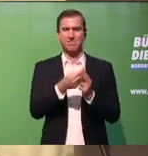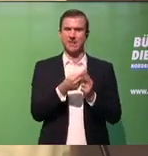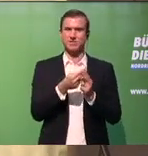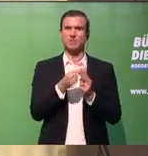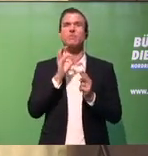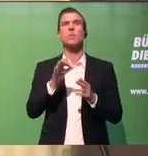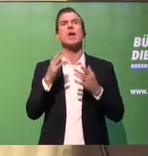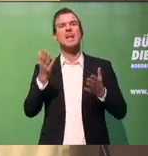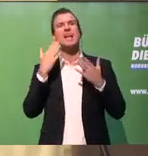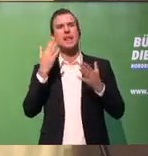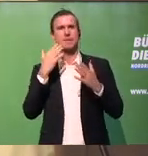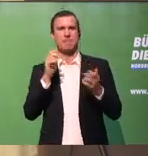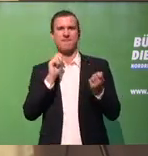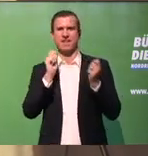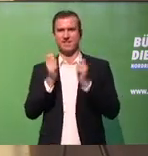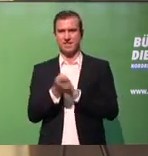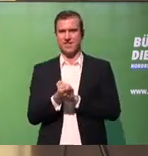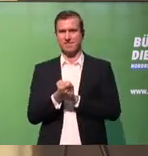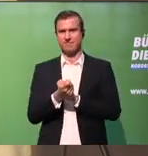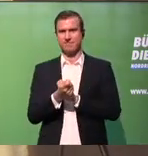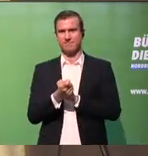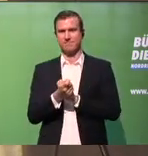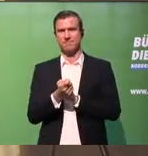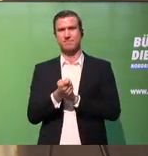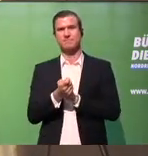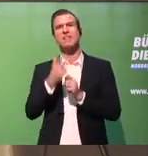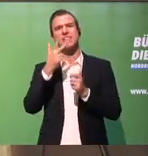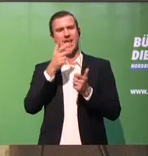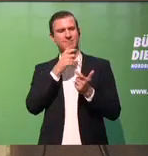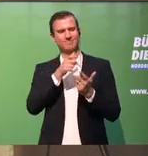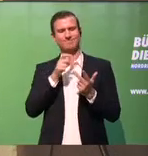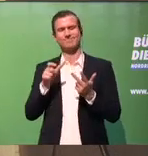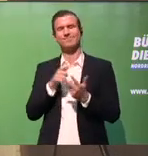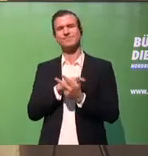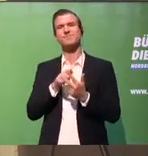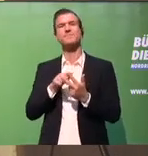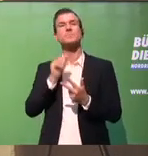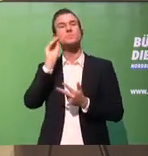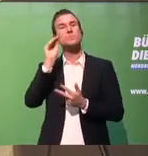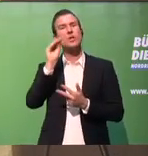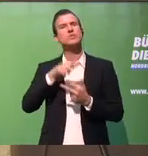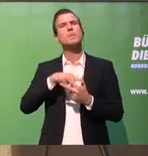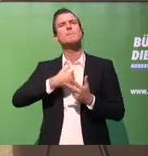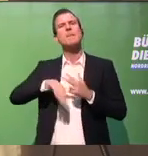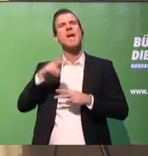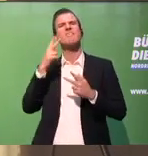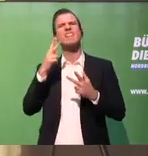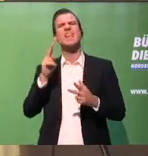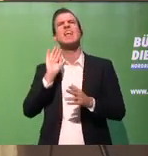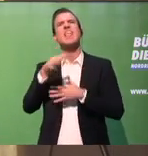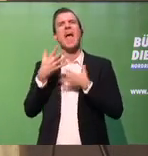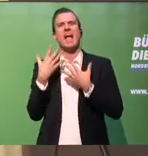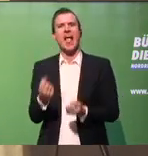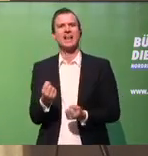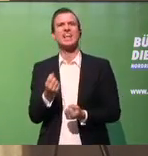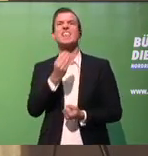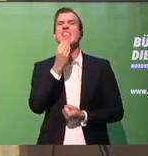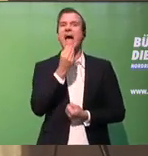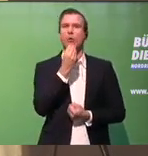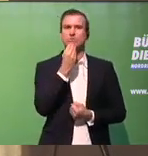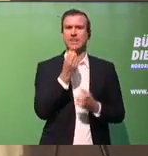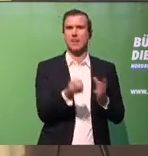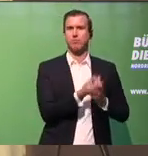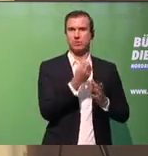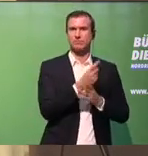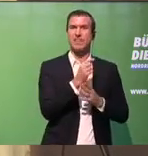den Klimawandel. Drei Stichworte. Es wird in Zukunft mehr gehen um nachhaltige Nahrungsmittelproduktion, dass